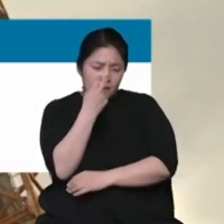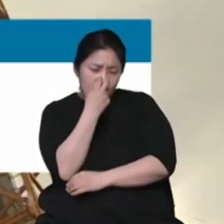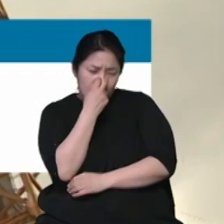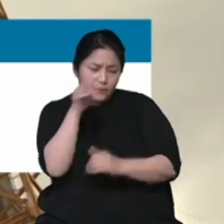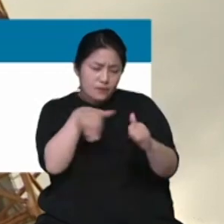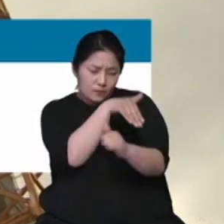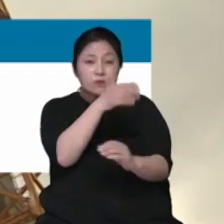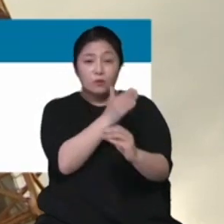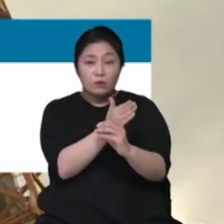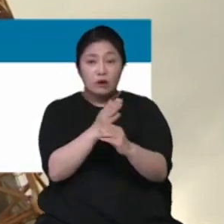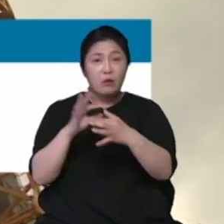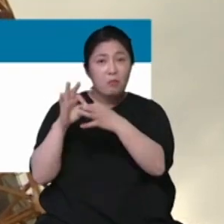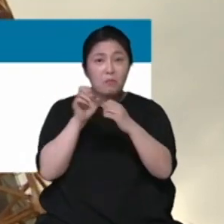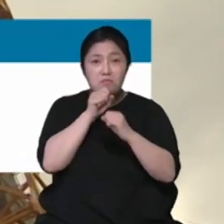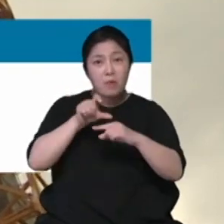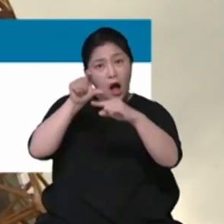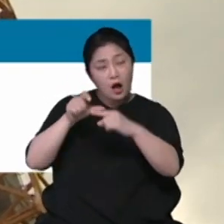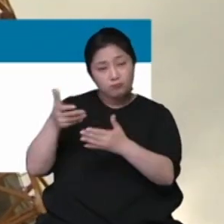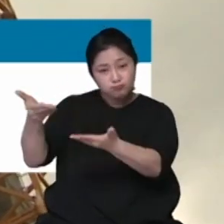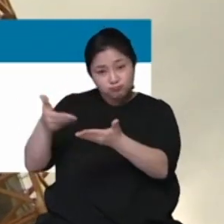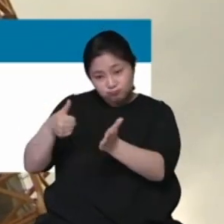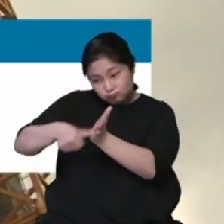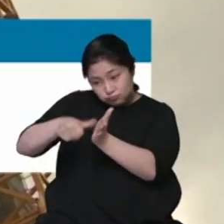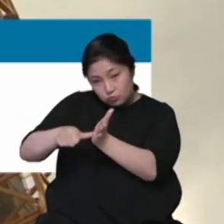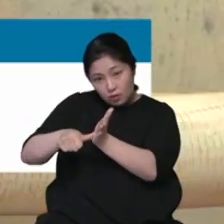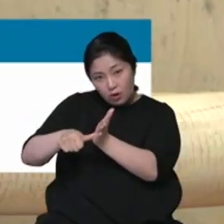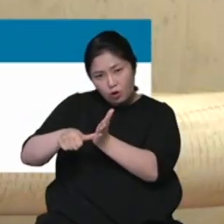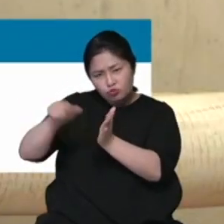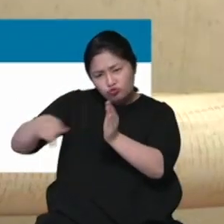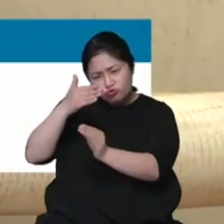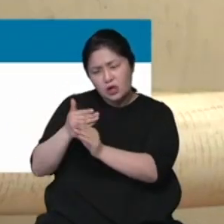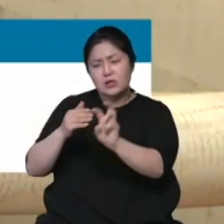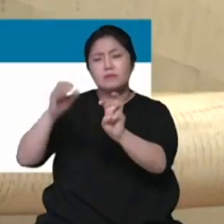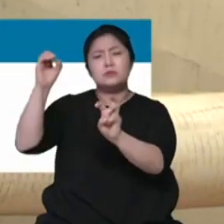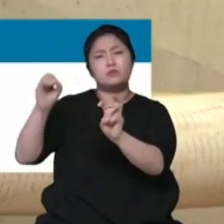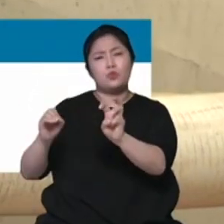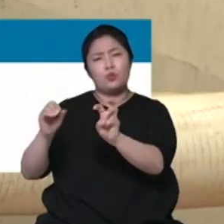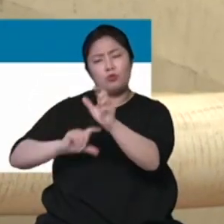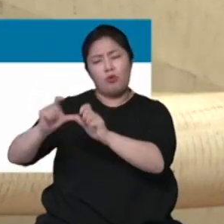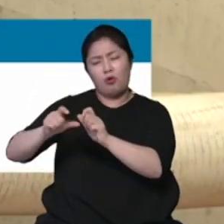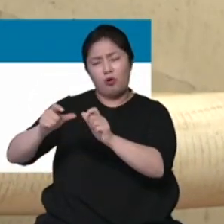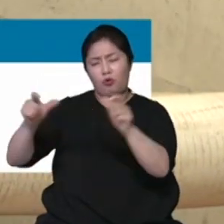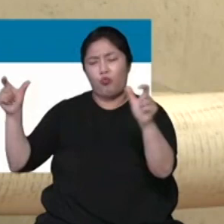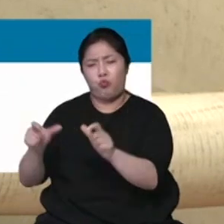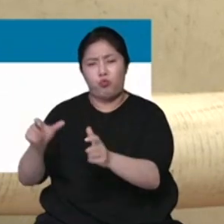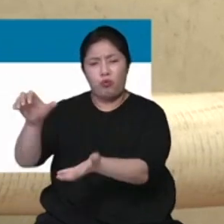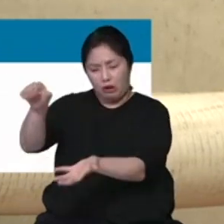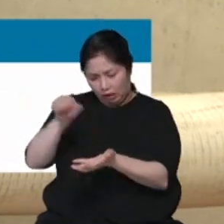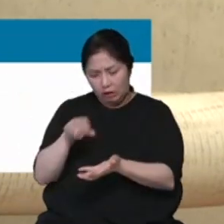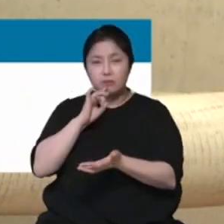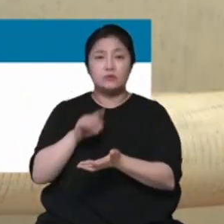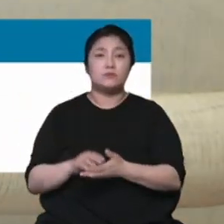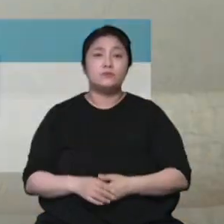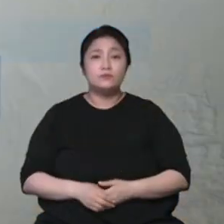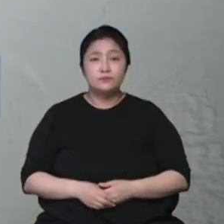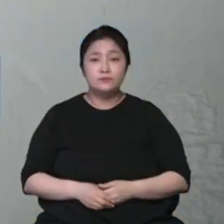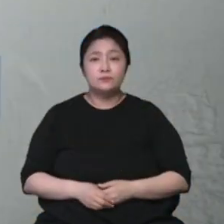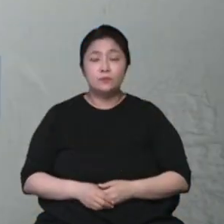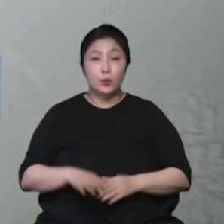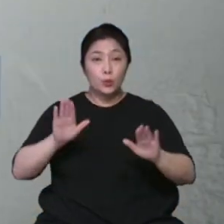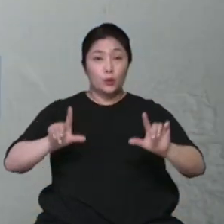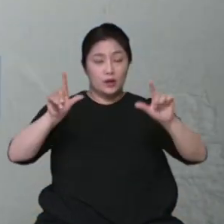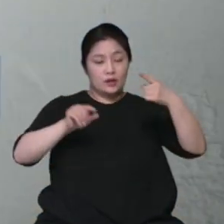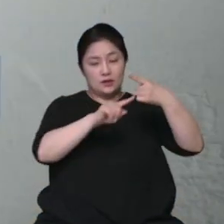있습니다만 평소 공급하는 물량의 한 30% 이상은 적게 좀 공급을 받고 있습니다.